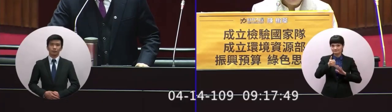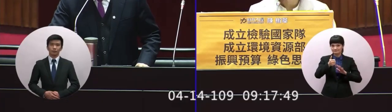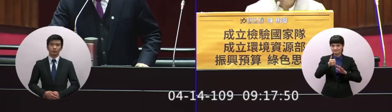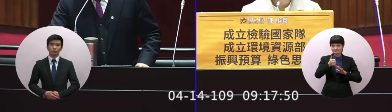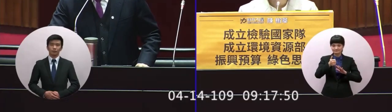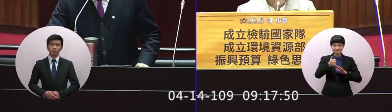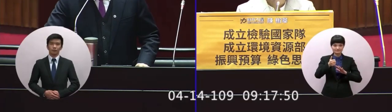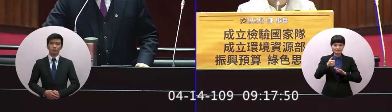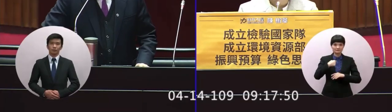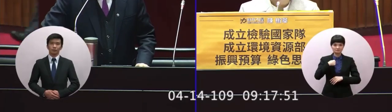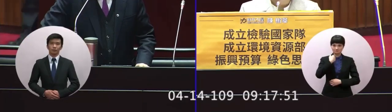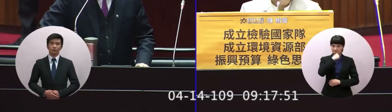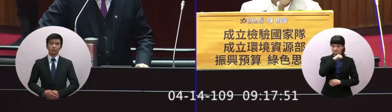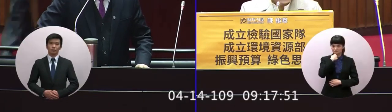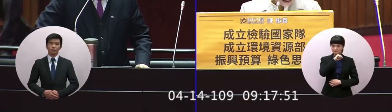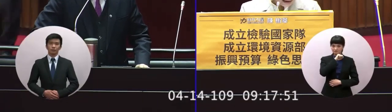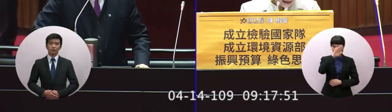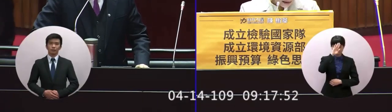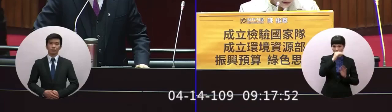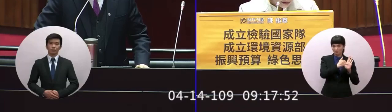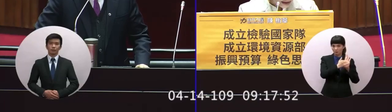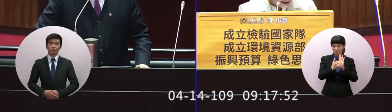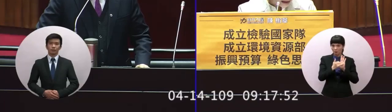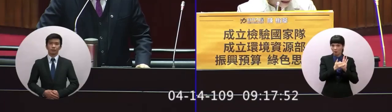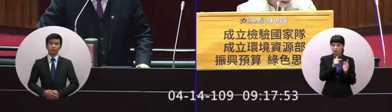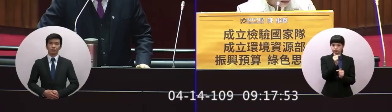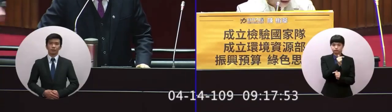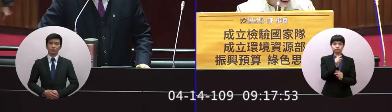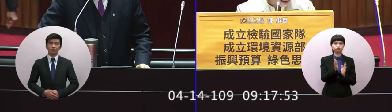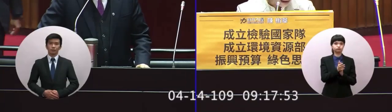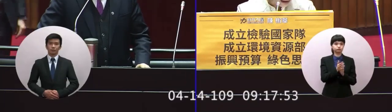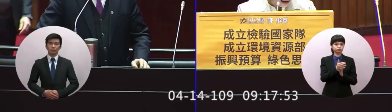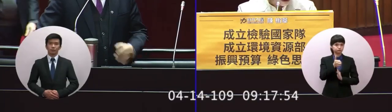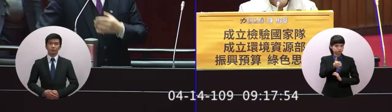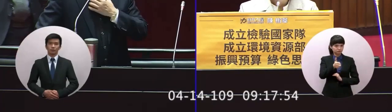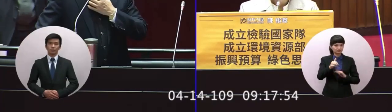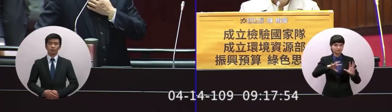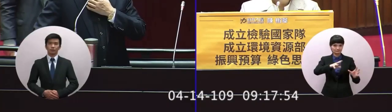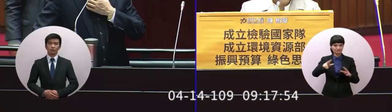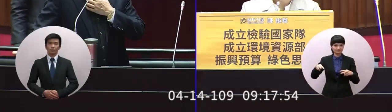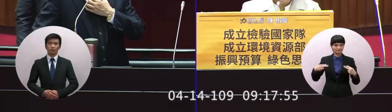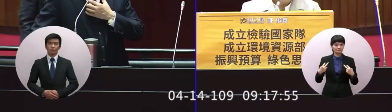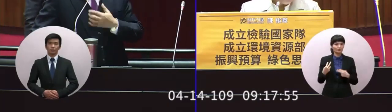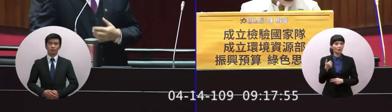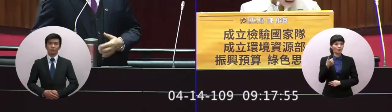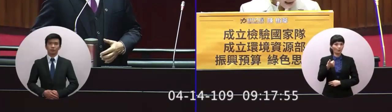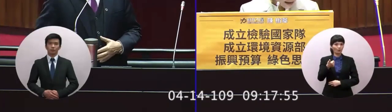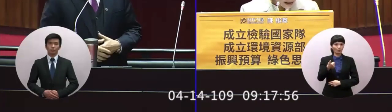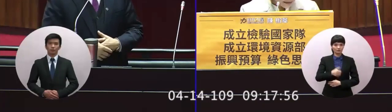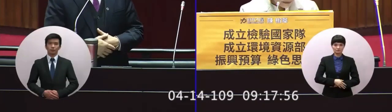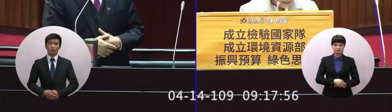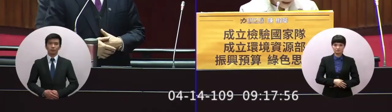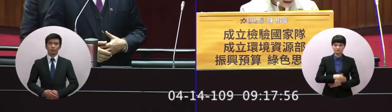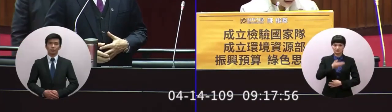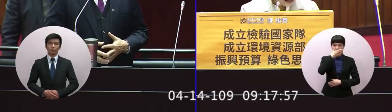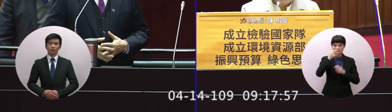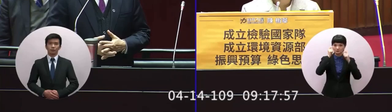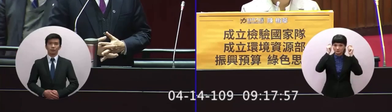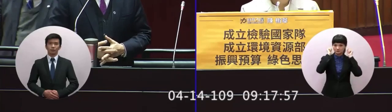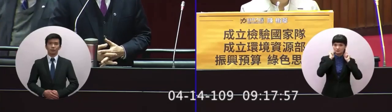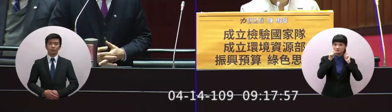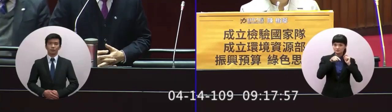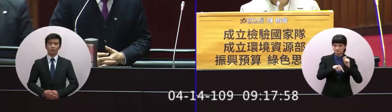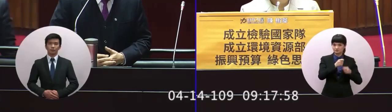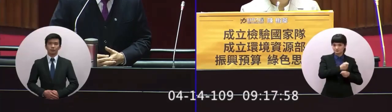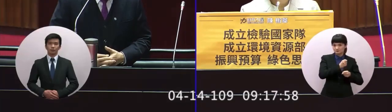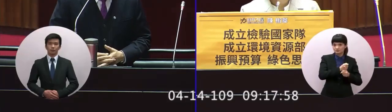疫哈已经受到国人跟世界很多国家的高度的肯定哈。那口罩的制造跟分配也受到